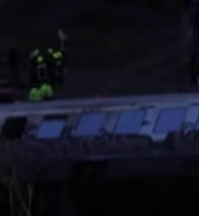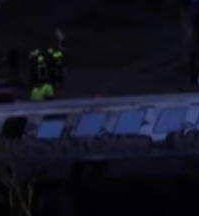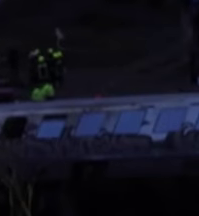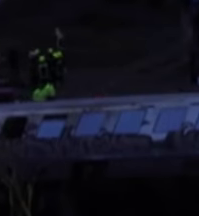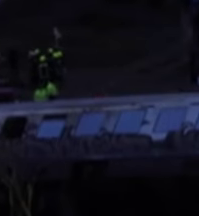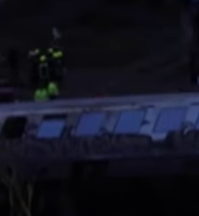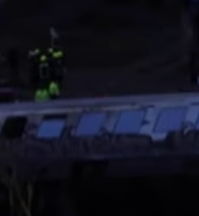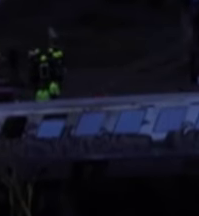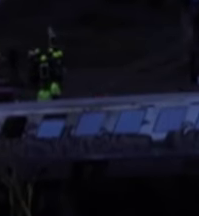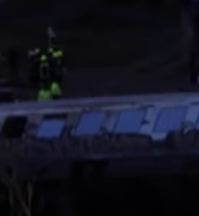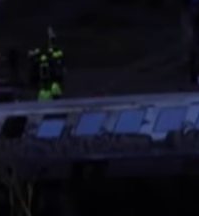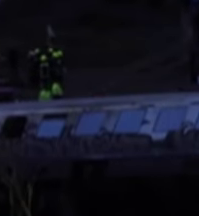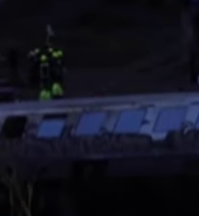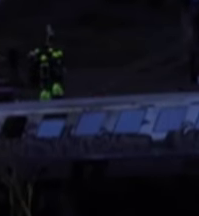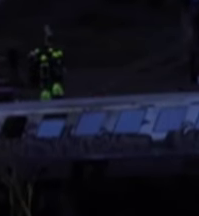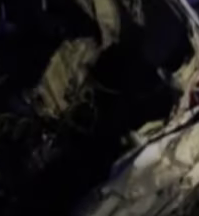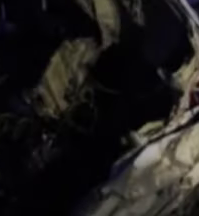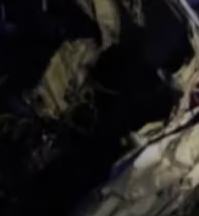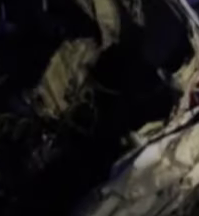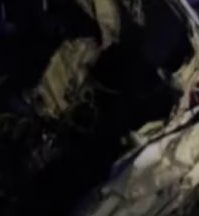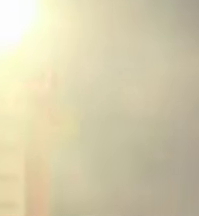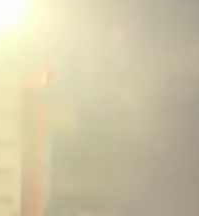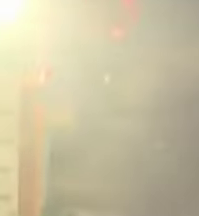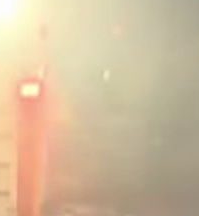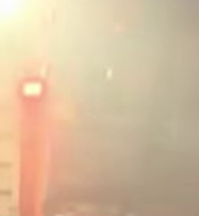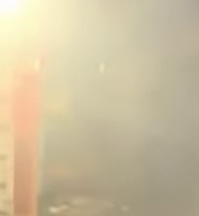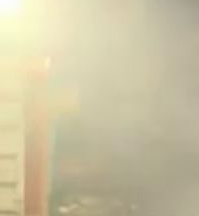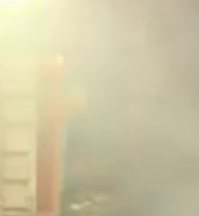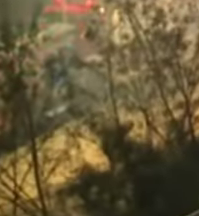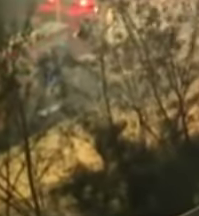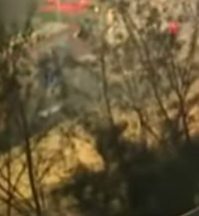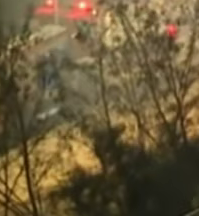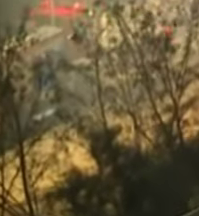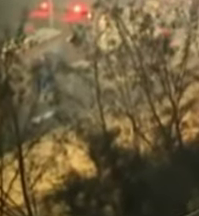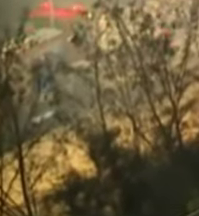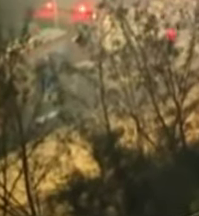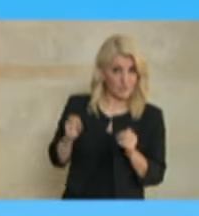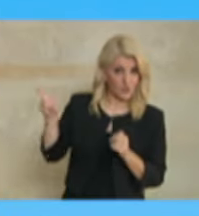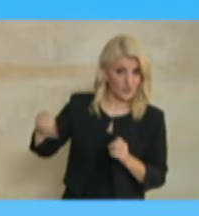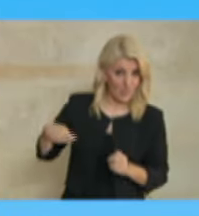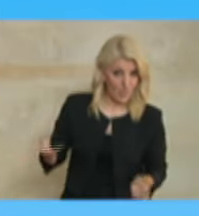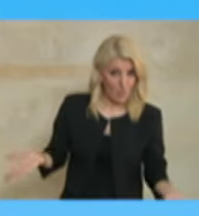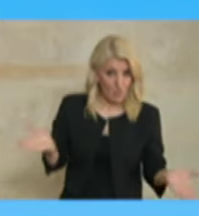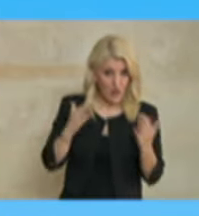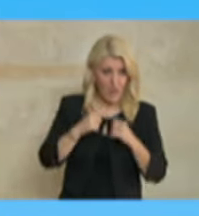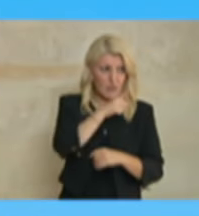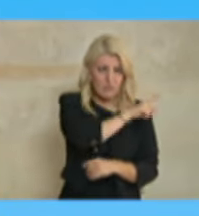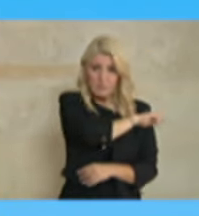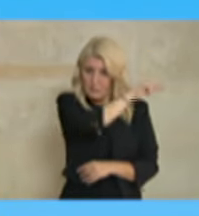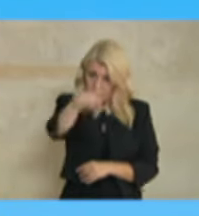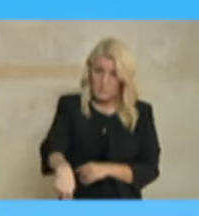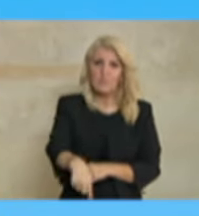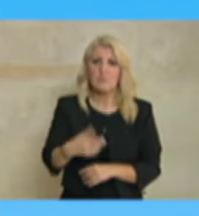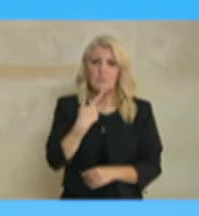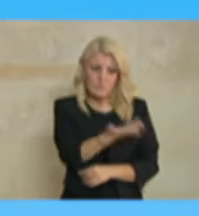συγκάλυψη και τόνισε ότι παρήχε όλες τις διευκολύνσεις στην ελληνική δικαιοσύνη για να διεκπαιρεώσει τη δίκη σε χρόνο ρεκόρ. Άρα αποκρούω για ακόμα